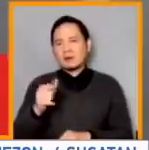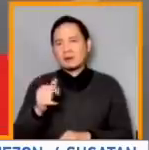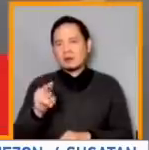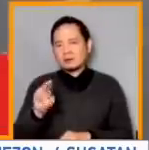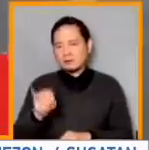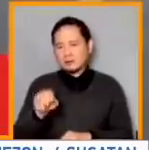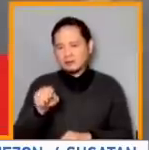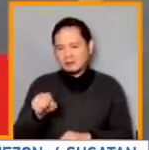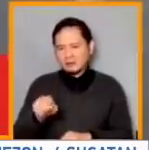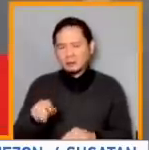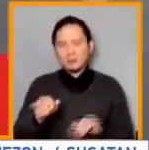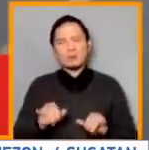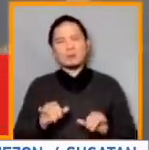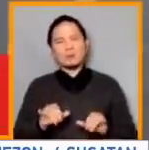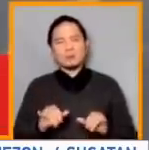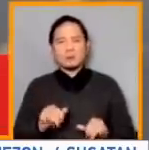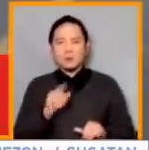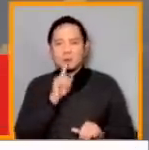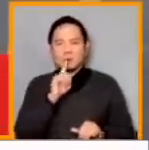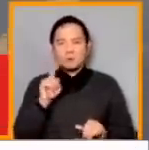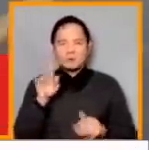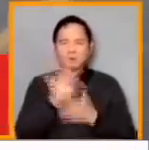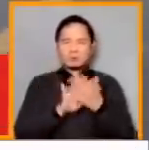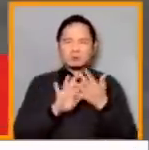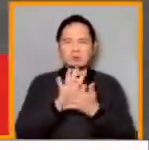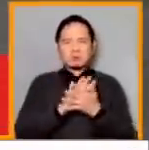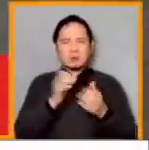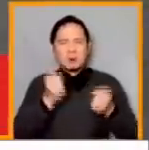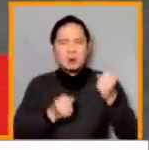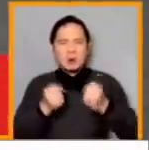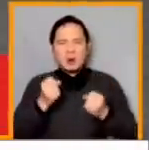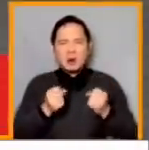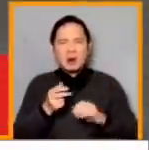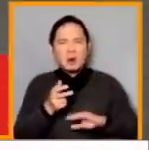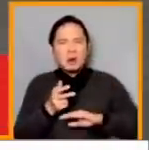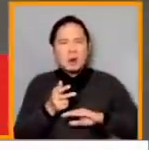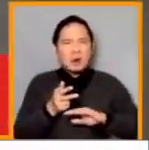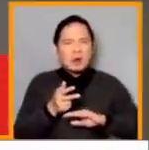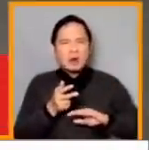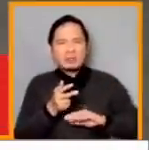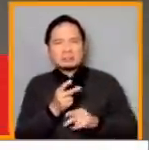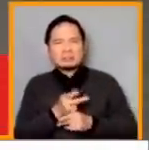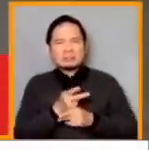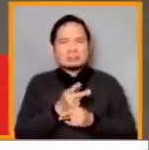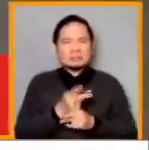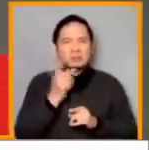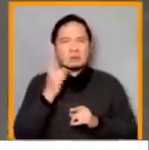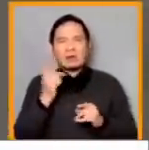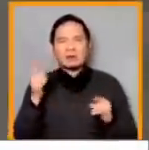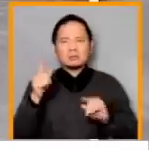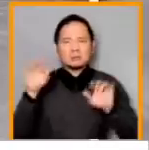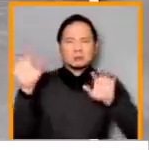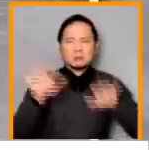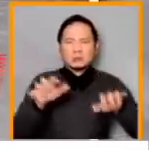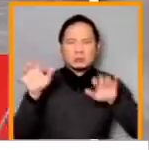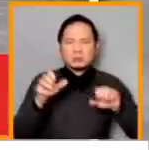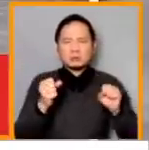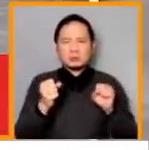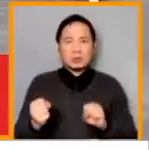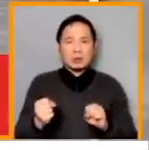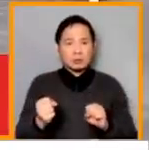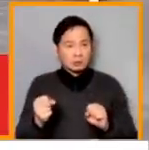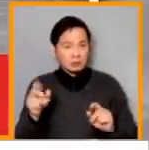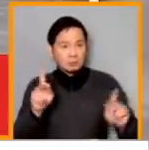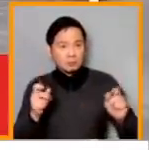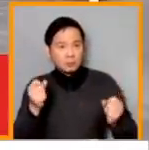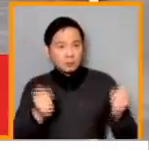ang mga daan dahil sa lakas ng ulan. Kaya naman ang mga motorista dahan-dahan sa pagpapatakbo ng sasakyan. Sa bahay naman ng